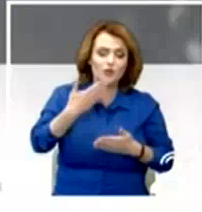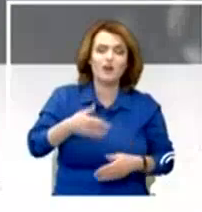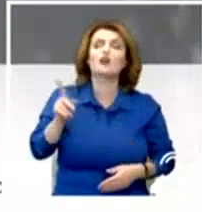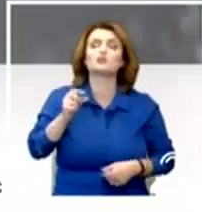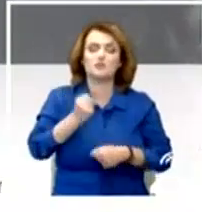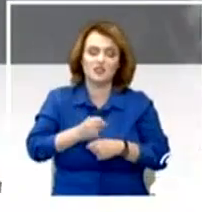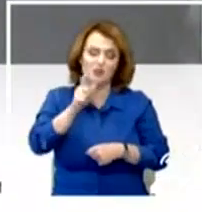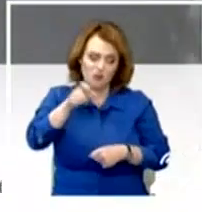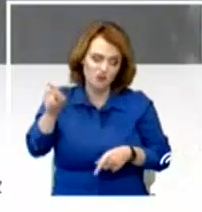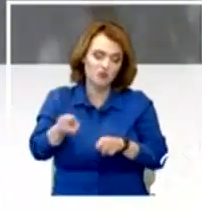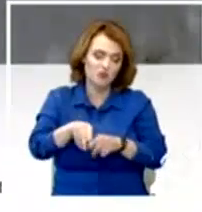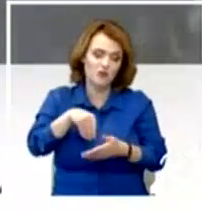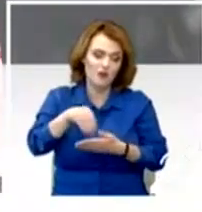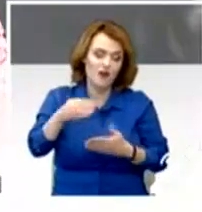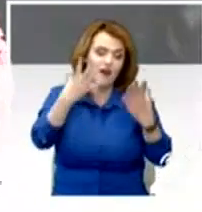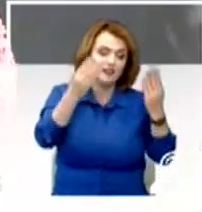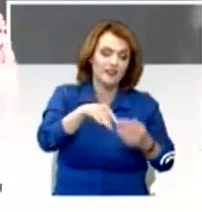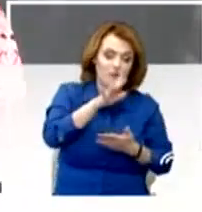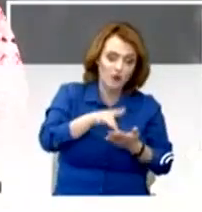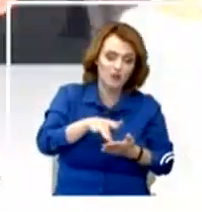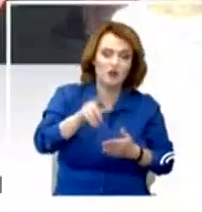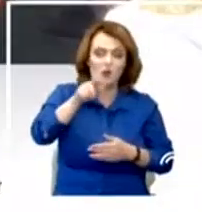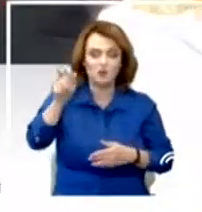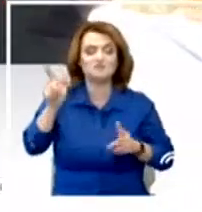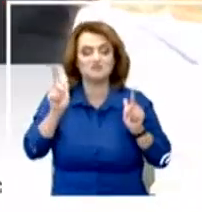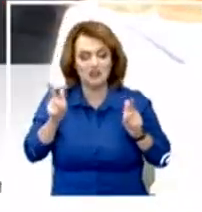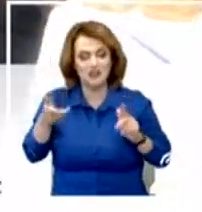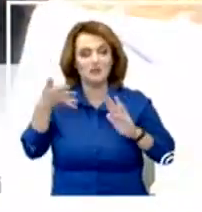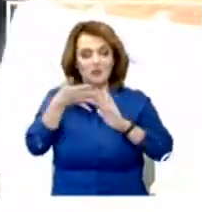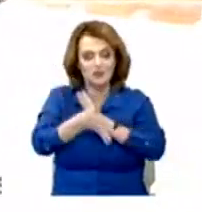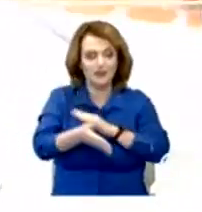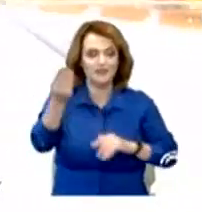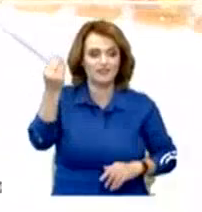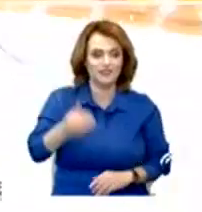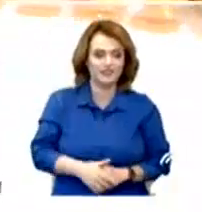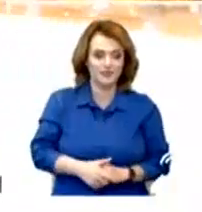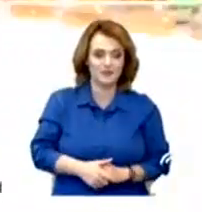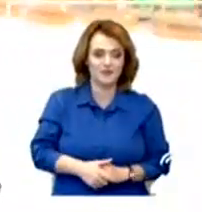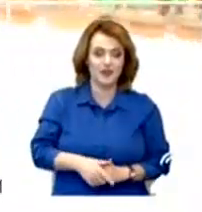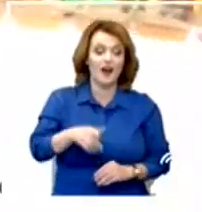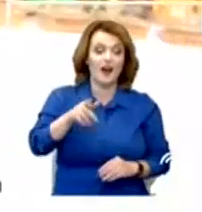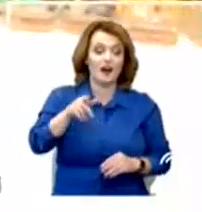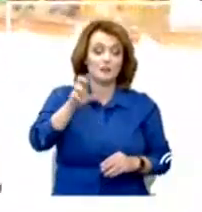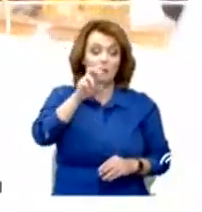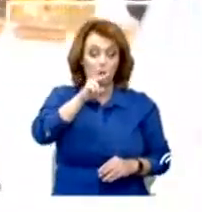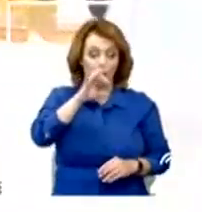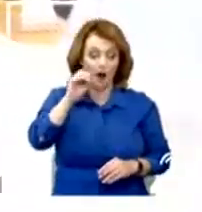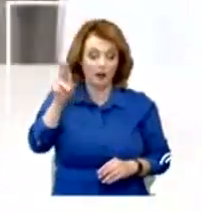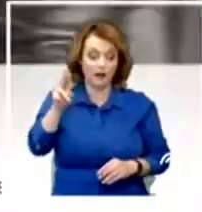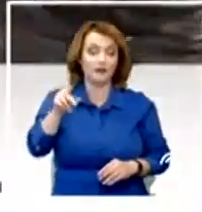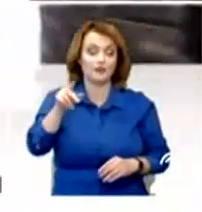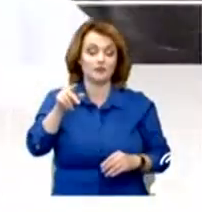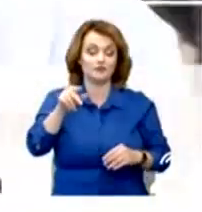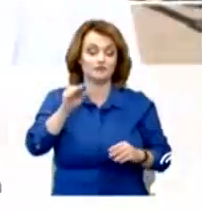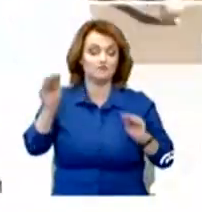facă? Dacă e ziua orașului, ziua orașului. În scoarul catedralei au fost amenajate târguri cu produse locale și